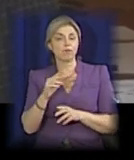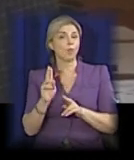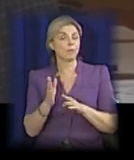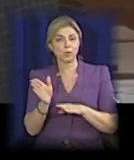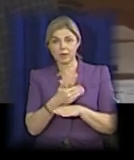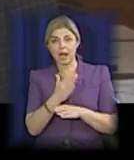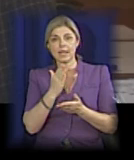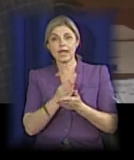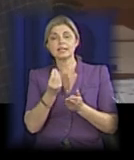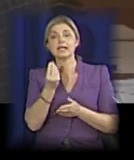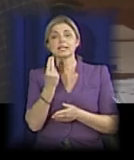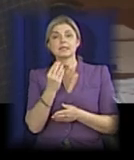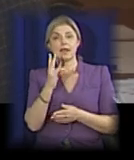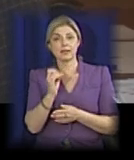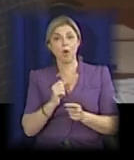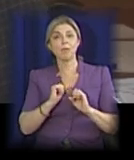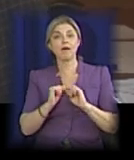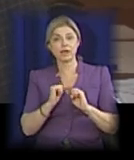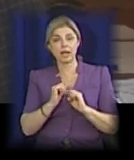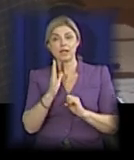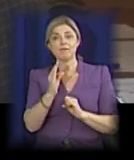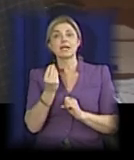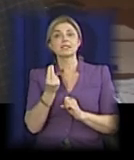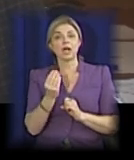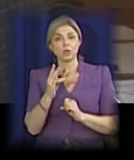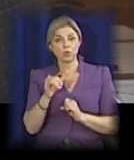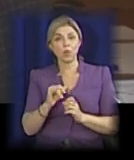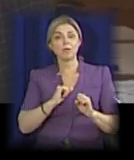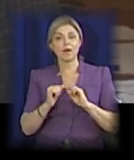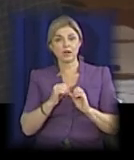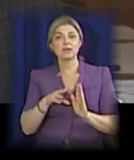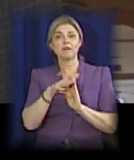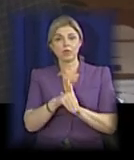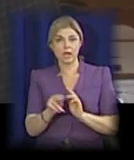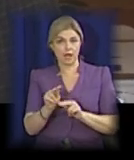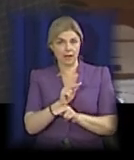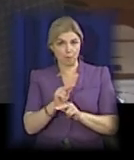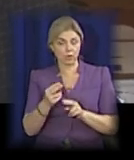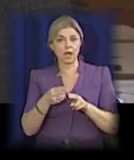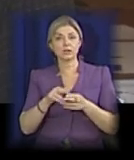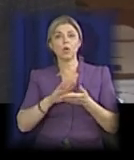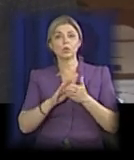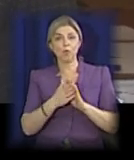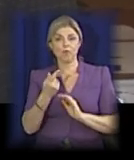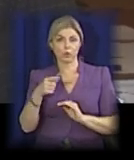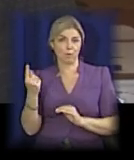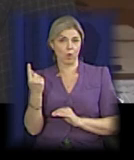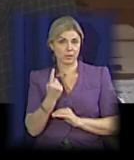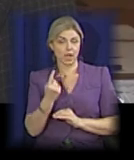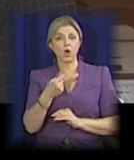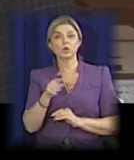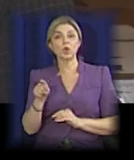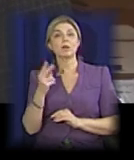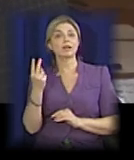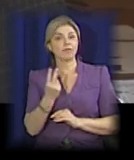управління, закон вислав. Тобто в ціну управління всі заклали потокові ремонти. Це умова номер один. Умова номер